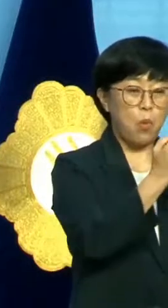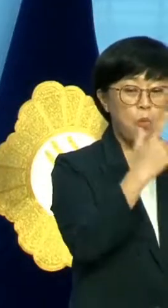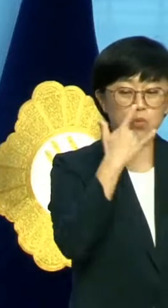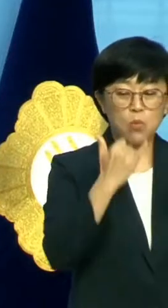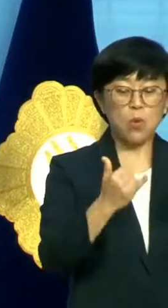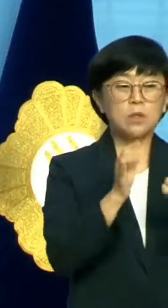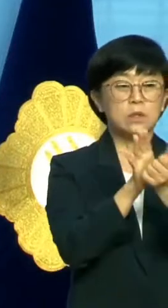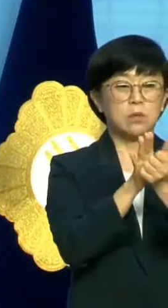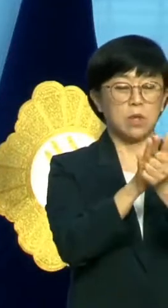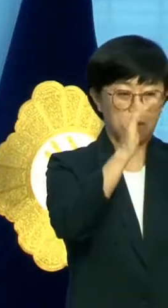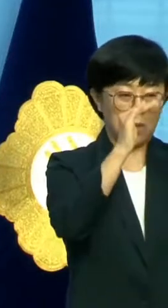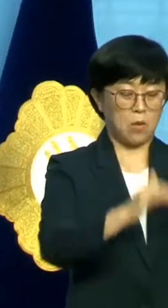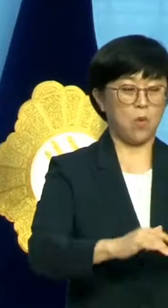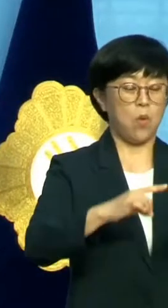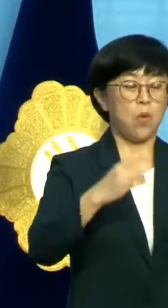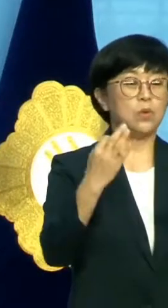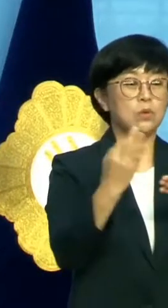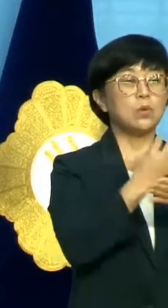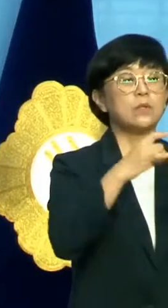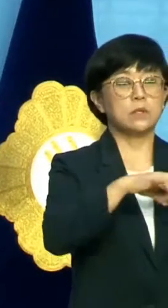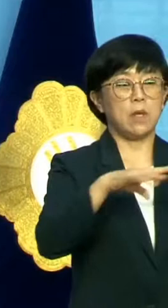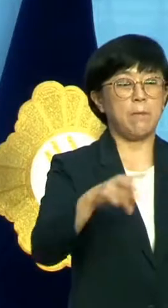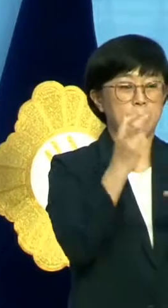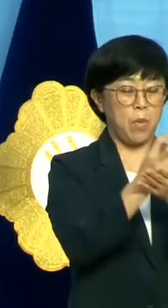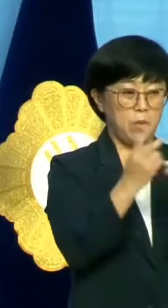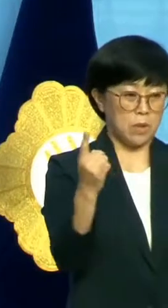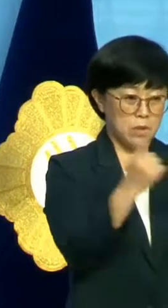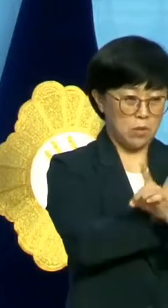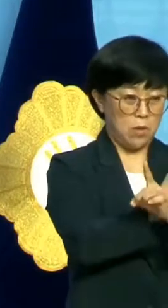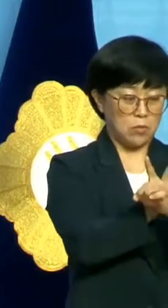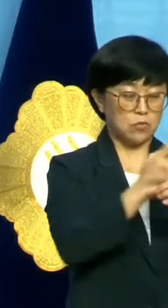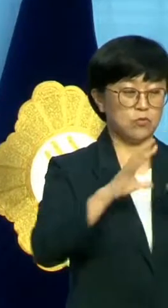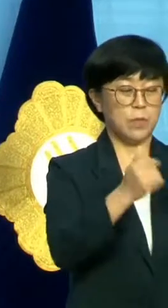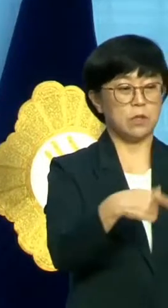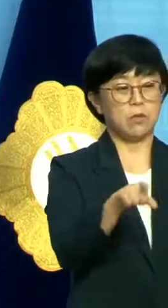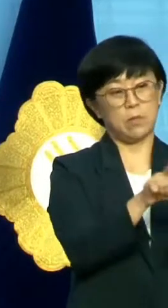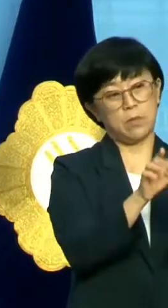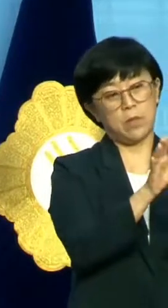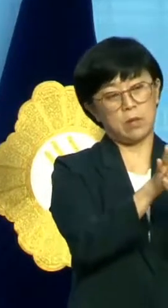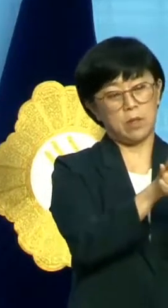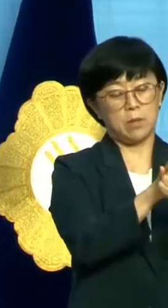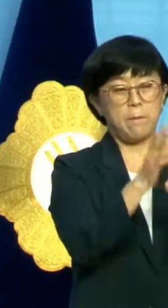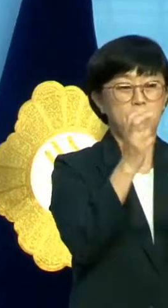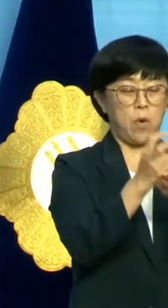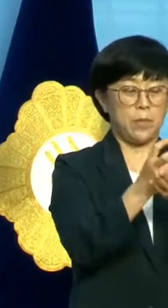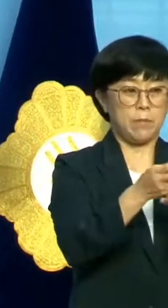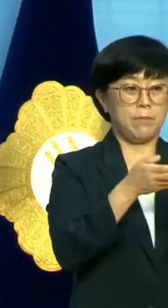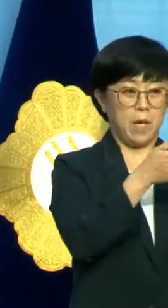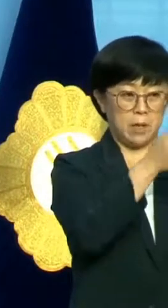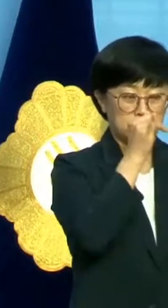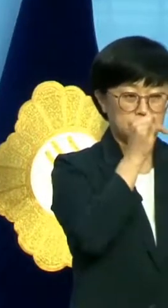지원하는 내용의 소득세법 개정안 등 민생 을 지원하기 위한 법안들이 다수 발이 되었습니다